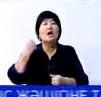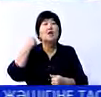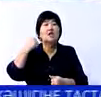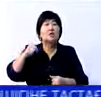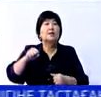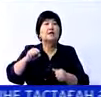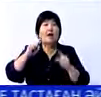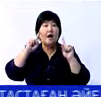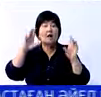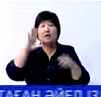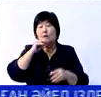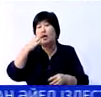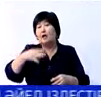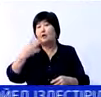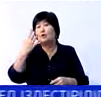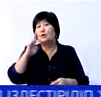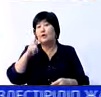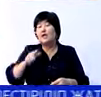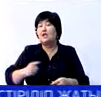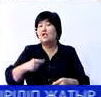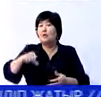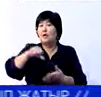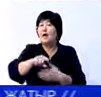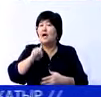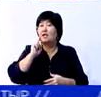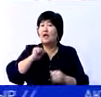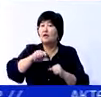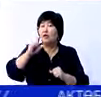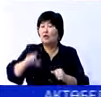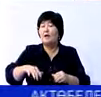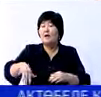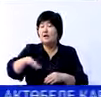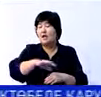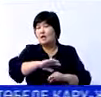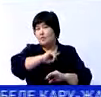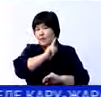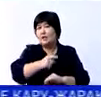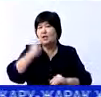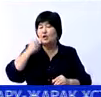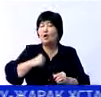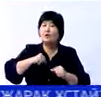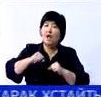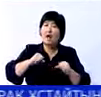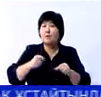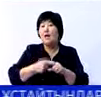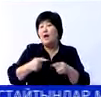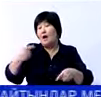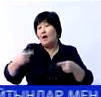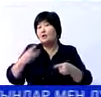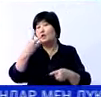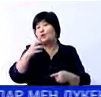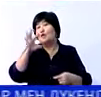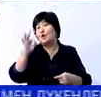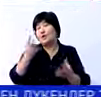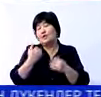атанып үлгерді. 44 келі салмақта шеберлік байқасқан жас спортшы шаршалаңда барынша сауатты қимылдады. Қарсыласын 3-0